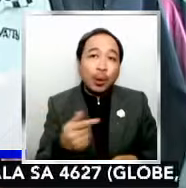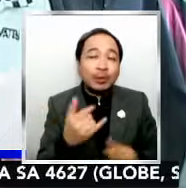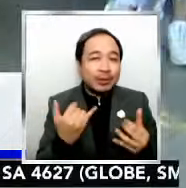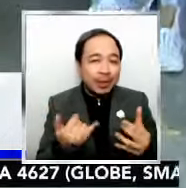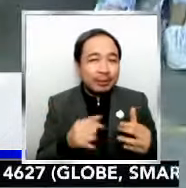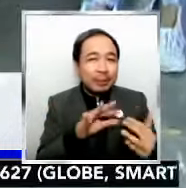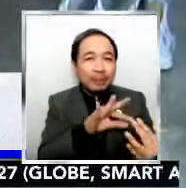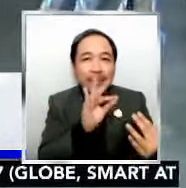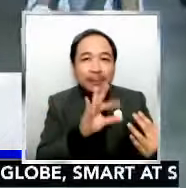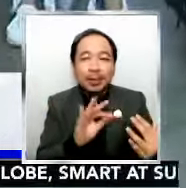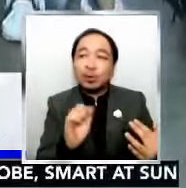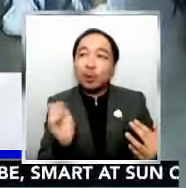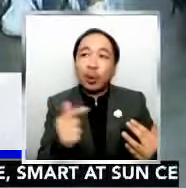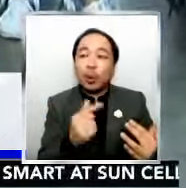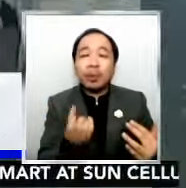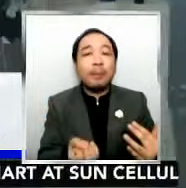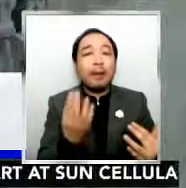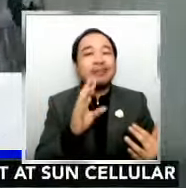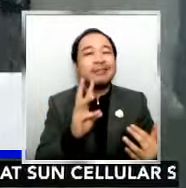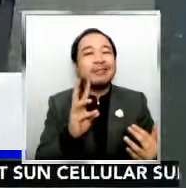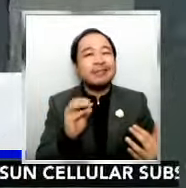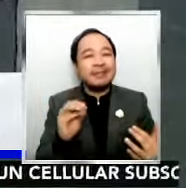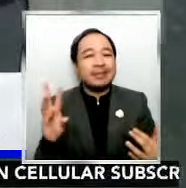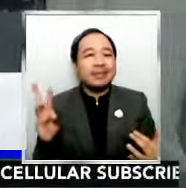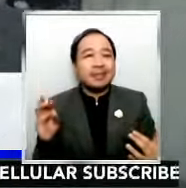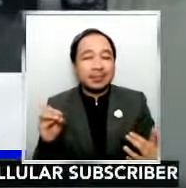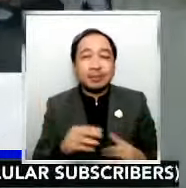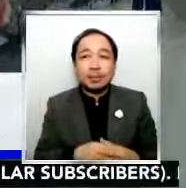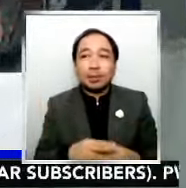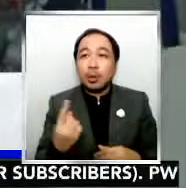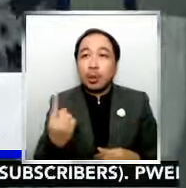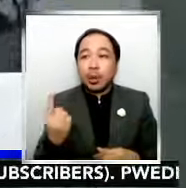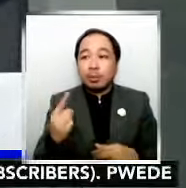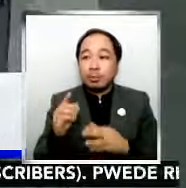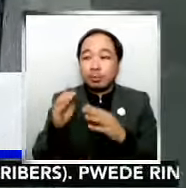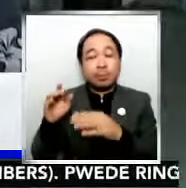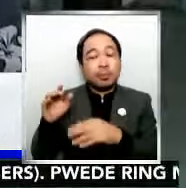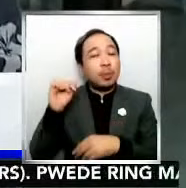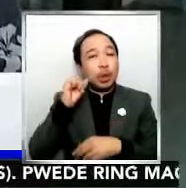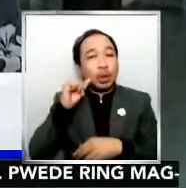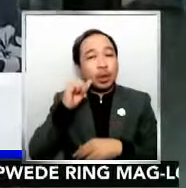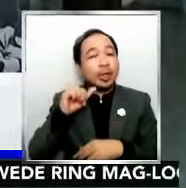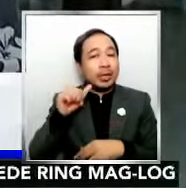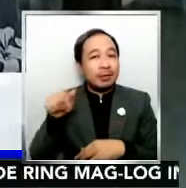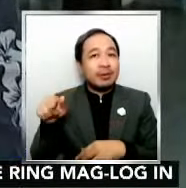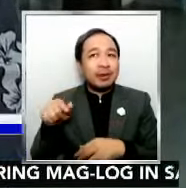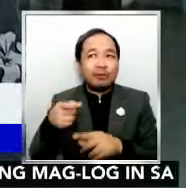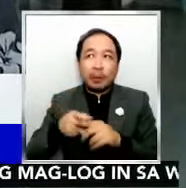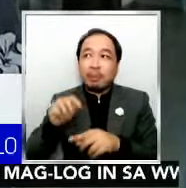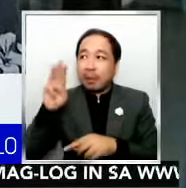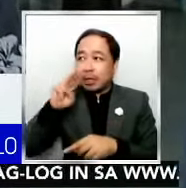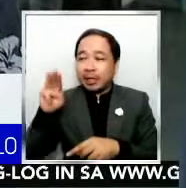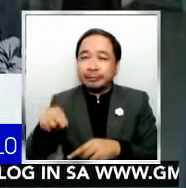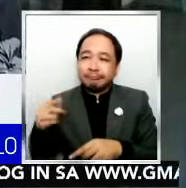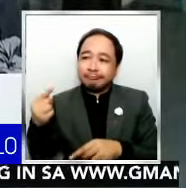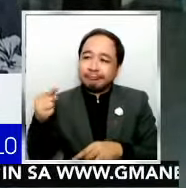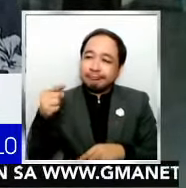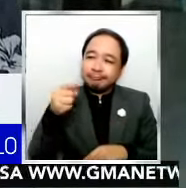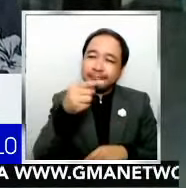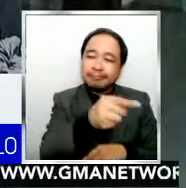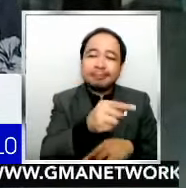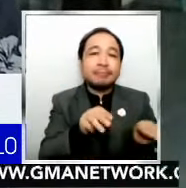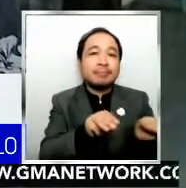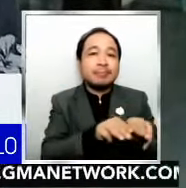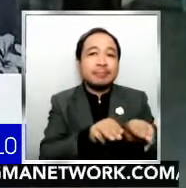po. Kaya naman dinayo pa ito ng taga-Maynila na si Christine at anak na si Celestine. Sa kanya, naghanap kami ng mga dress. Then sa